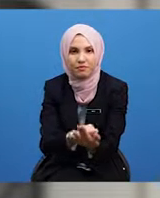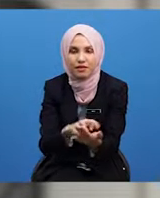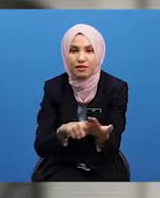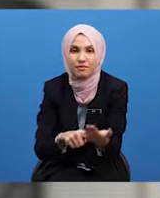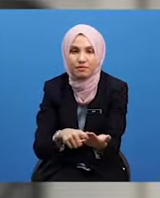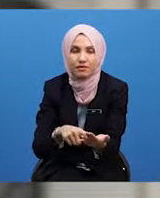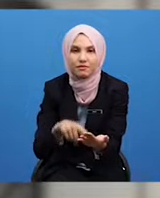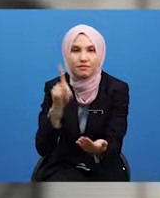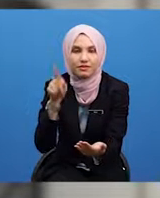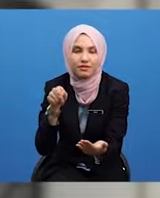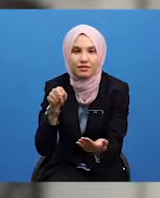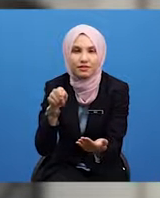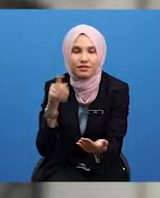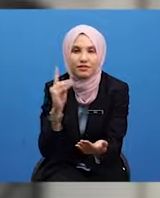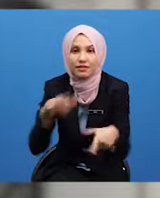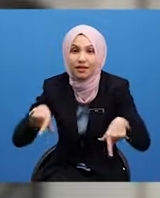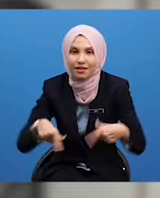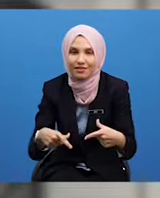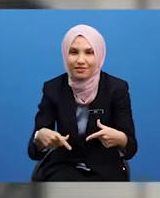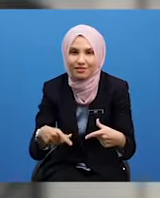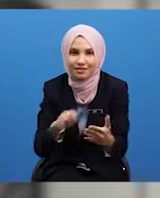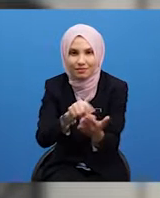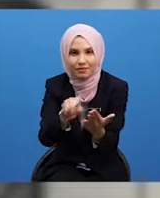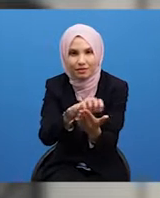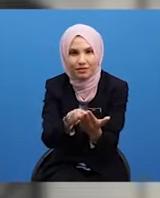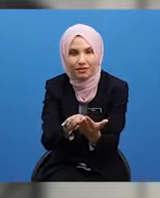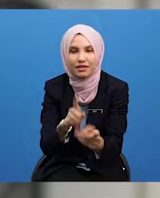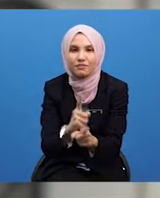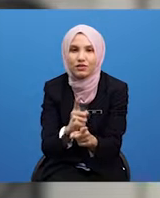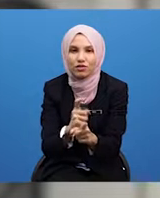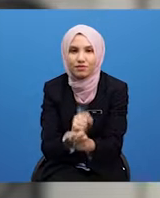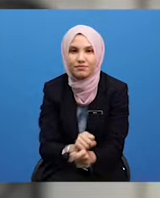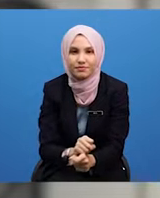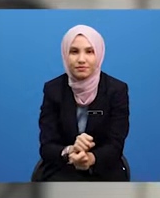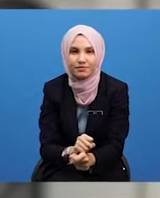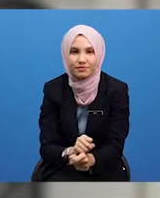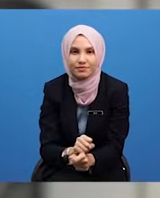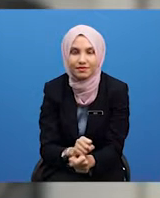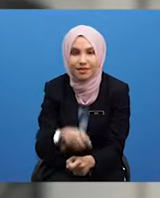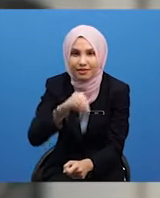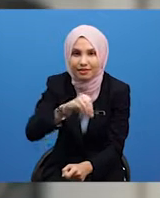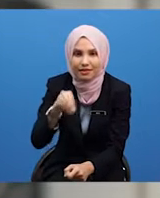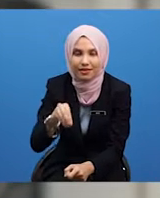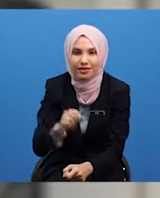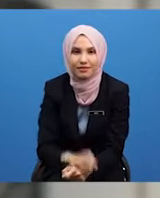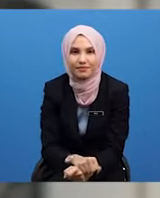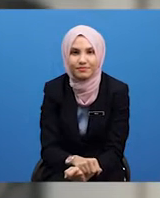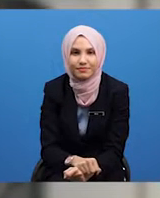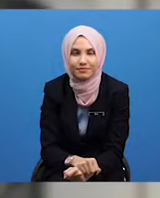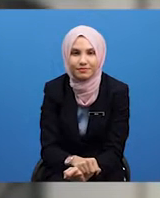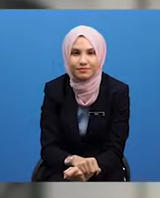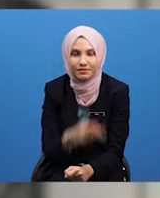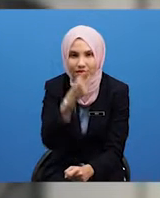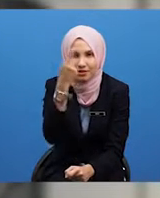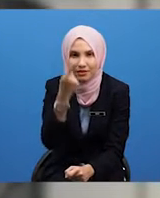dengan biji benih ini, ya? Ya, betul. Kita patut tanam ia. Hal ini